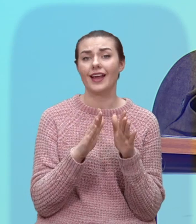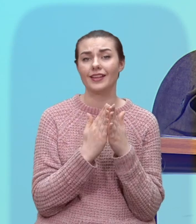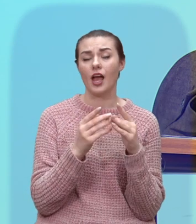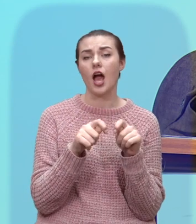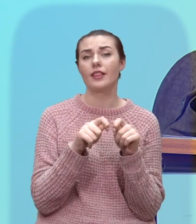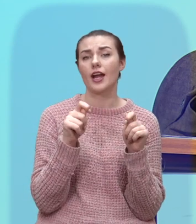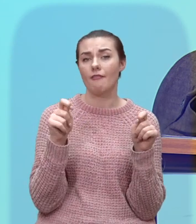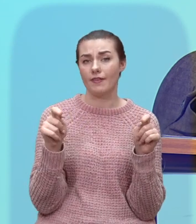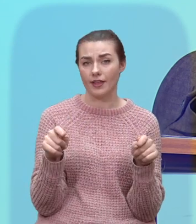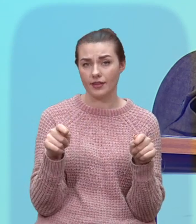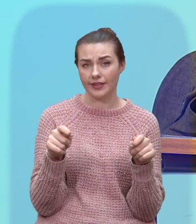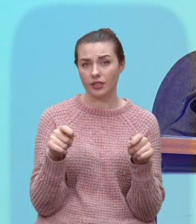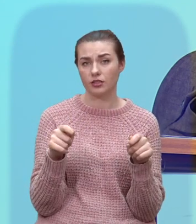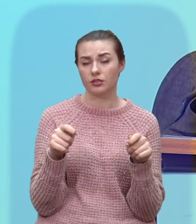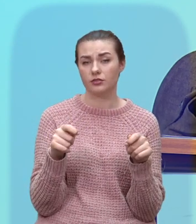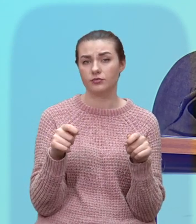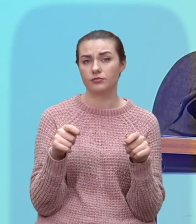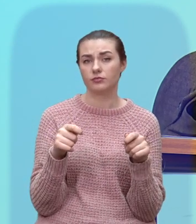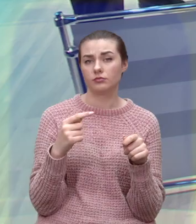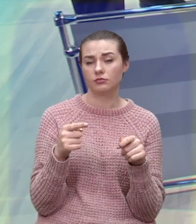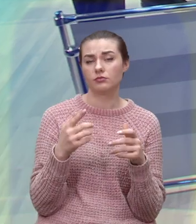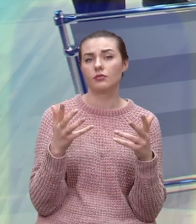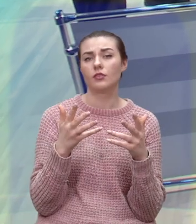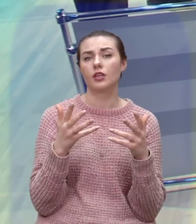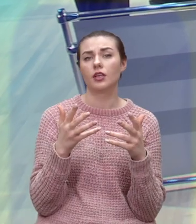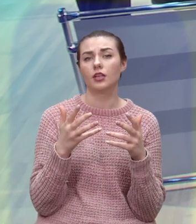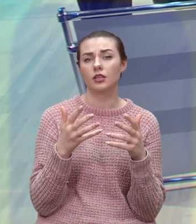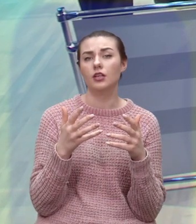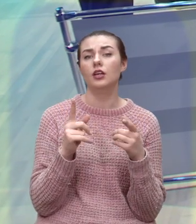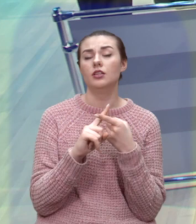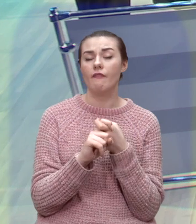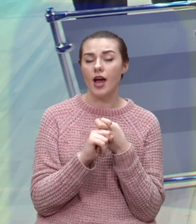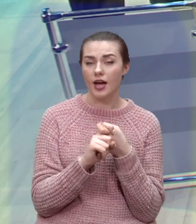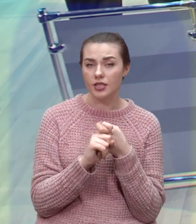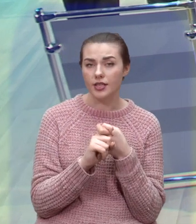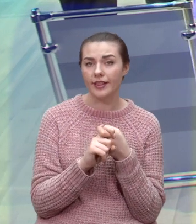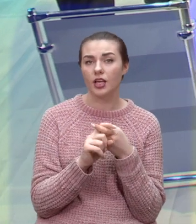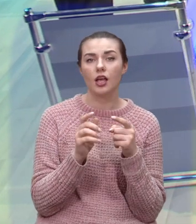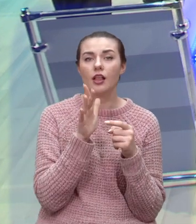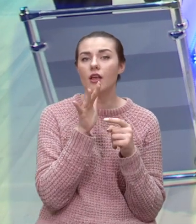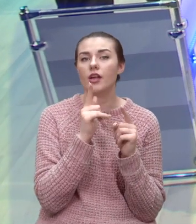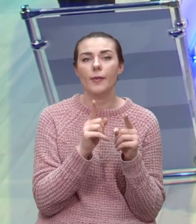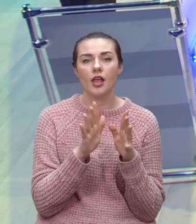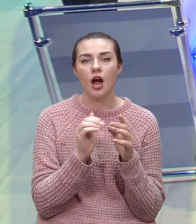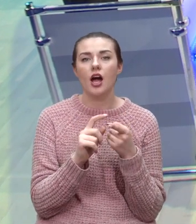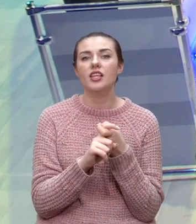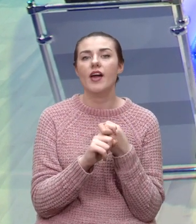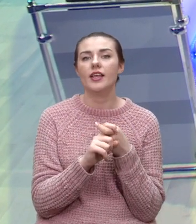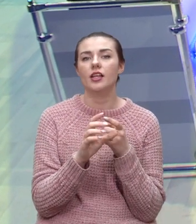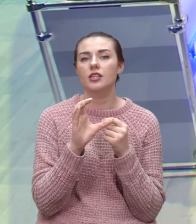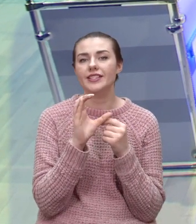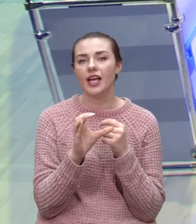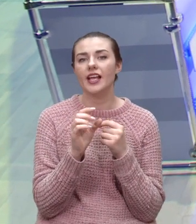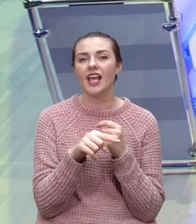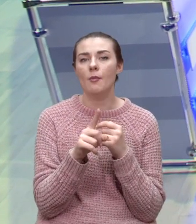откровение вы имеете ввиду тоже какие-то даст ли вы связаны измени временные а связанные